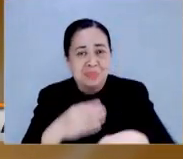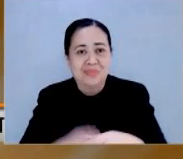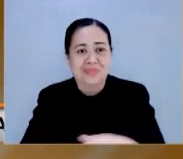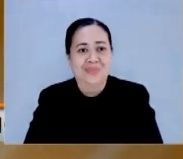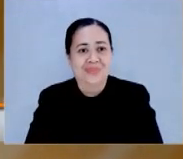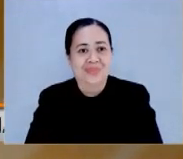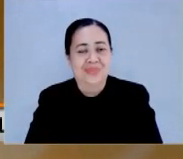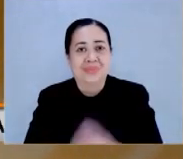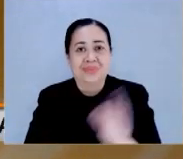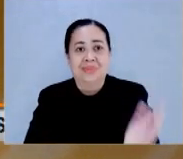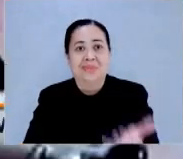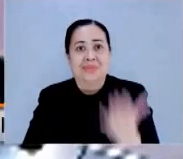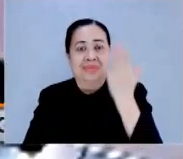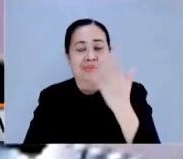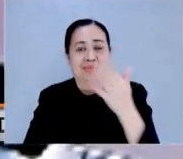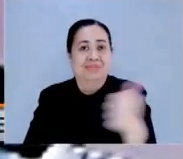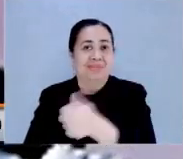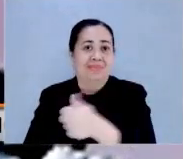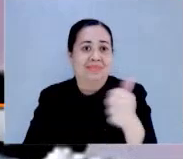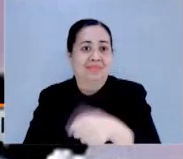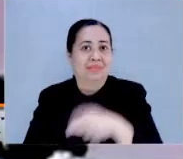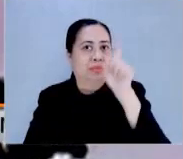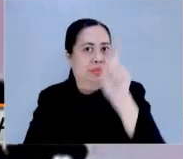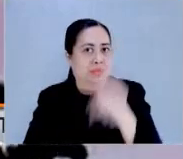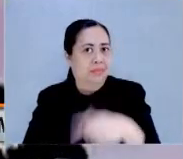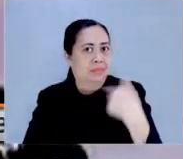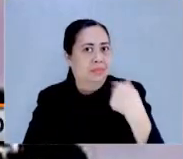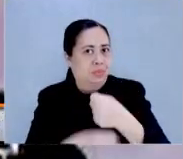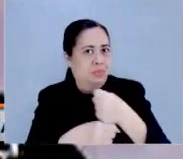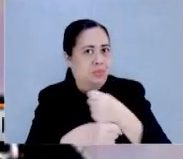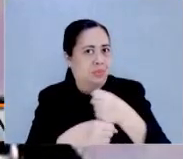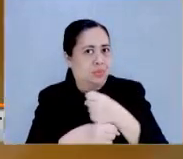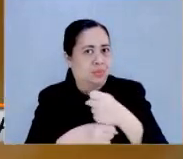Kung sa umaga ka biyahe, dapat munang magkape.